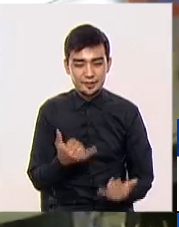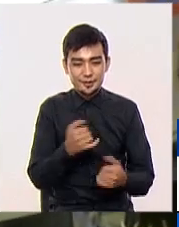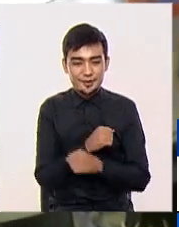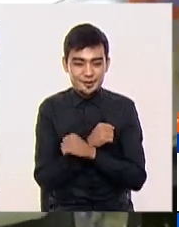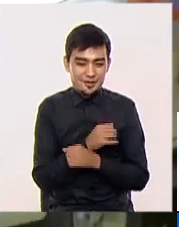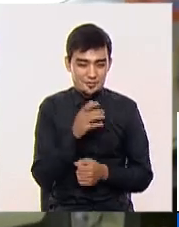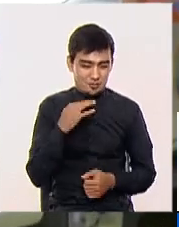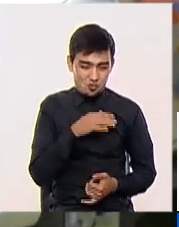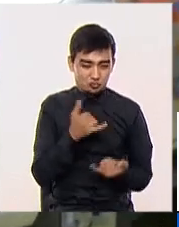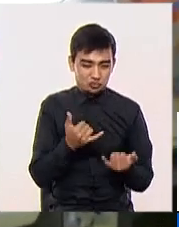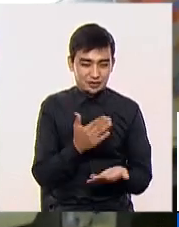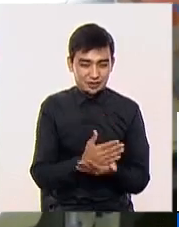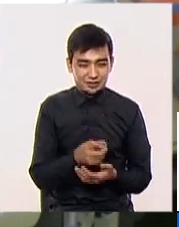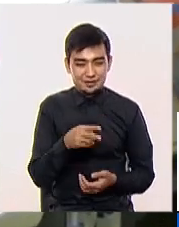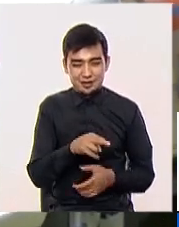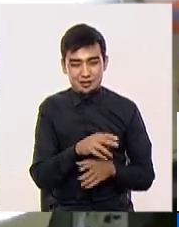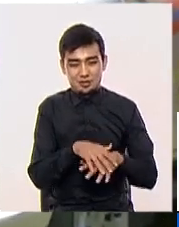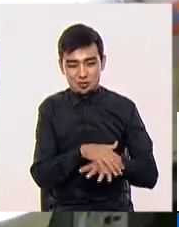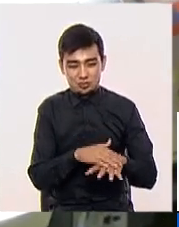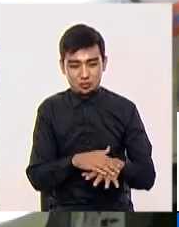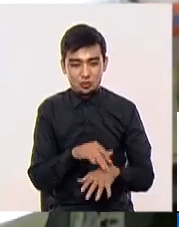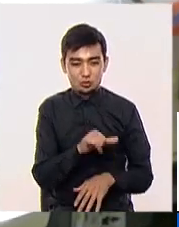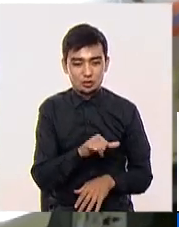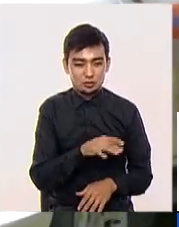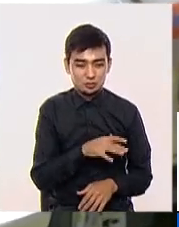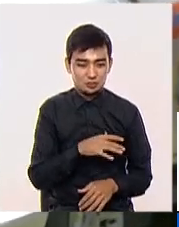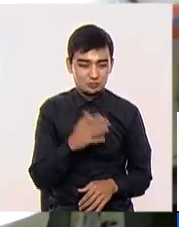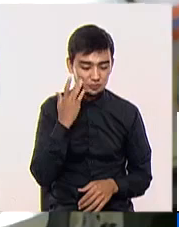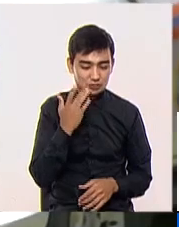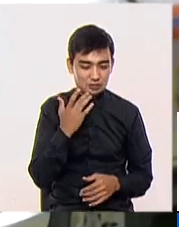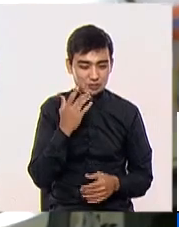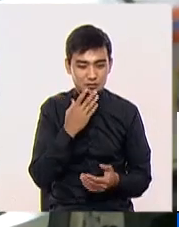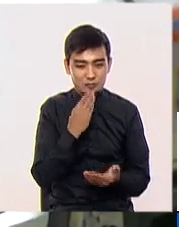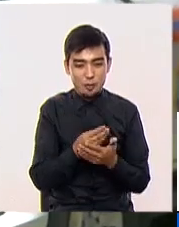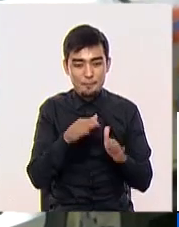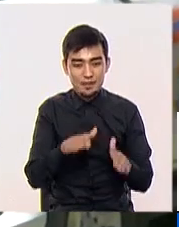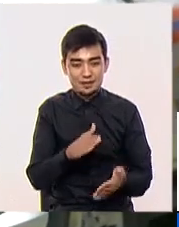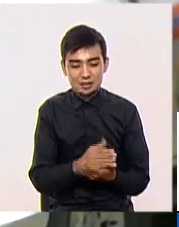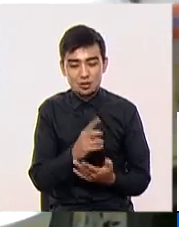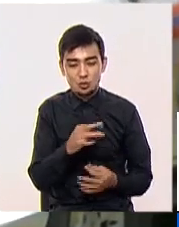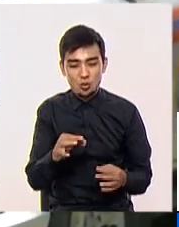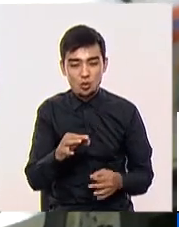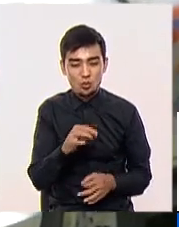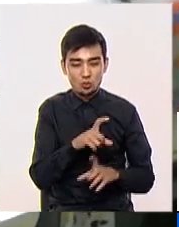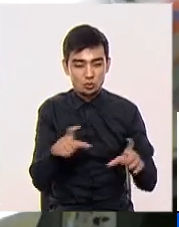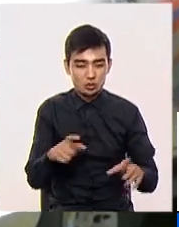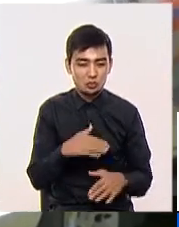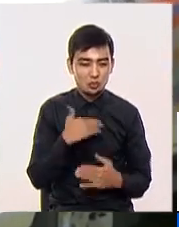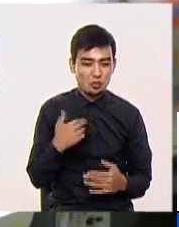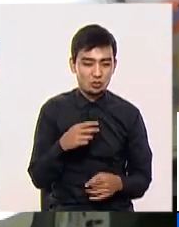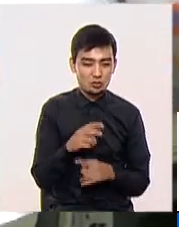нас есть для населения, в них предусмотрены места розжига, но люди